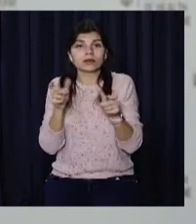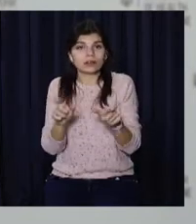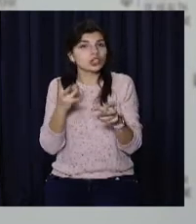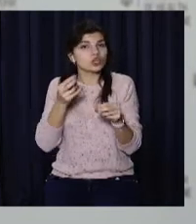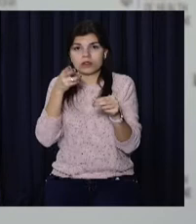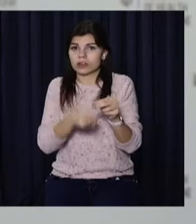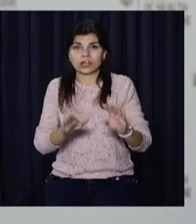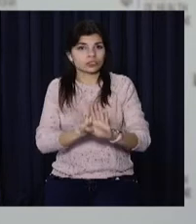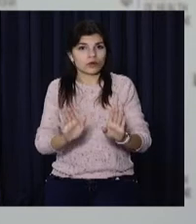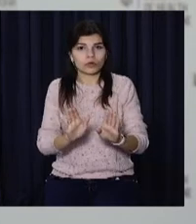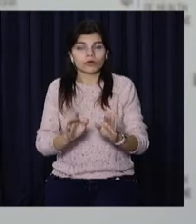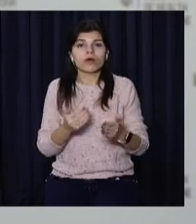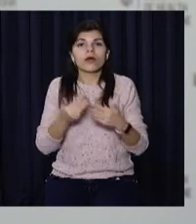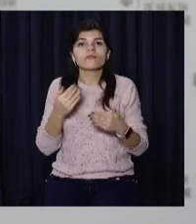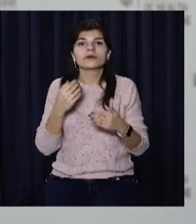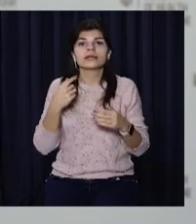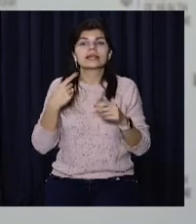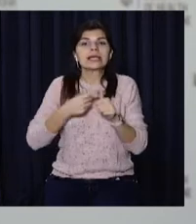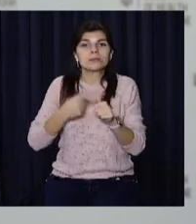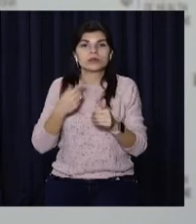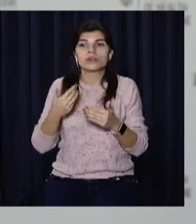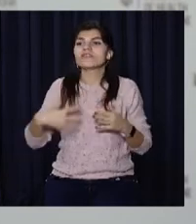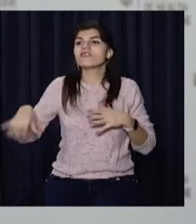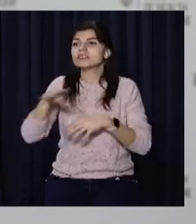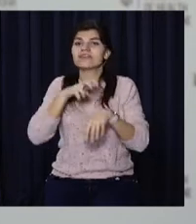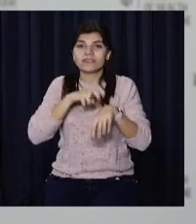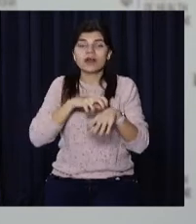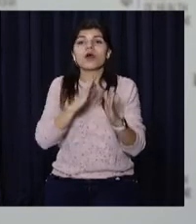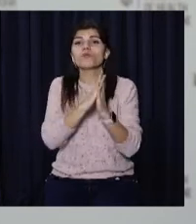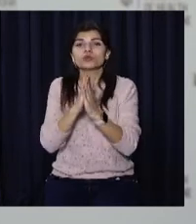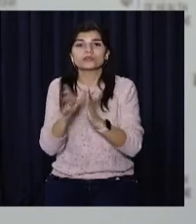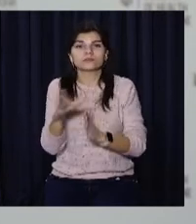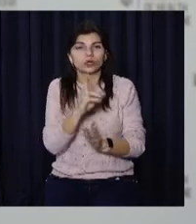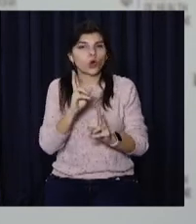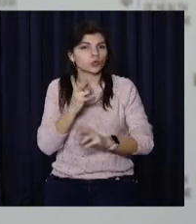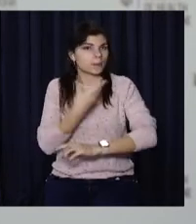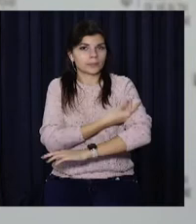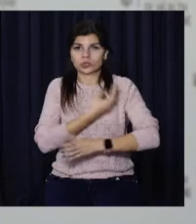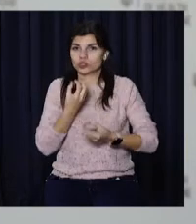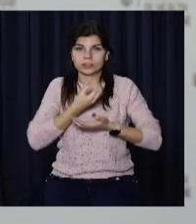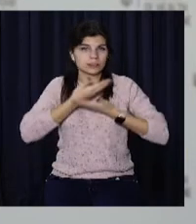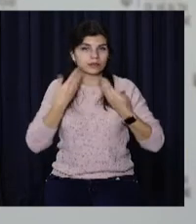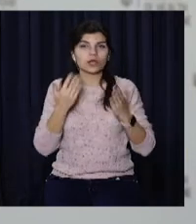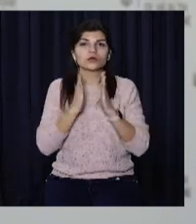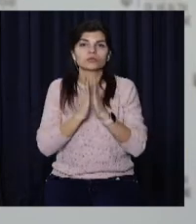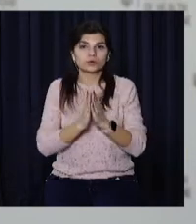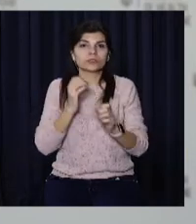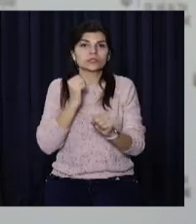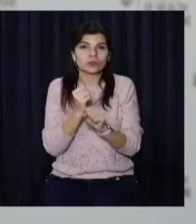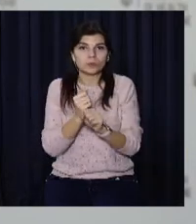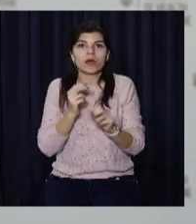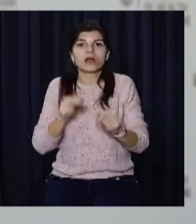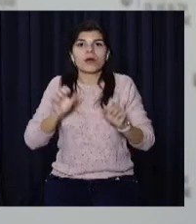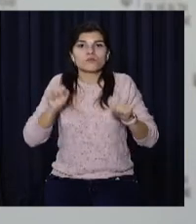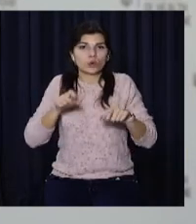завершилась. Від імені всіх медиків України прошу всіх, хто ще не вакцинувався, зробити це